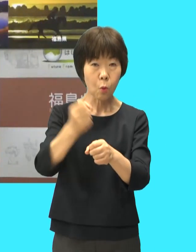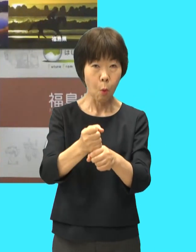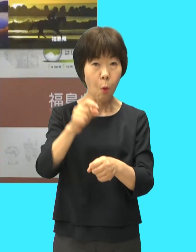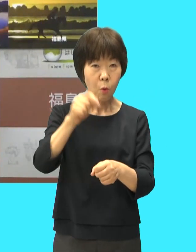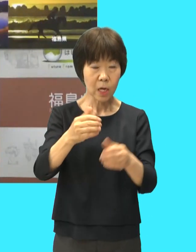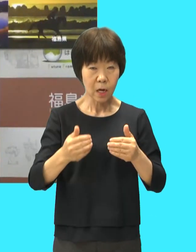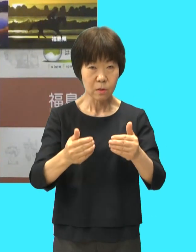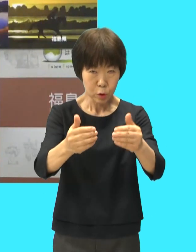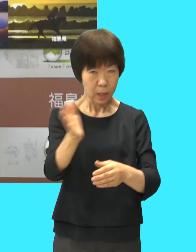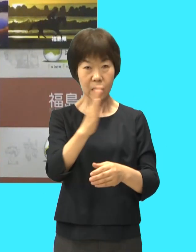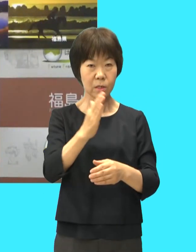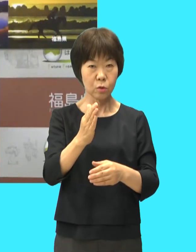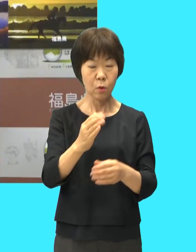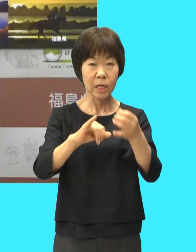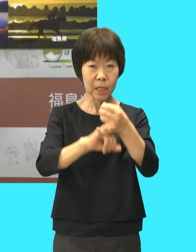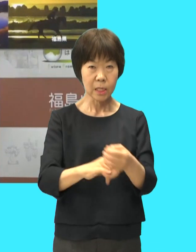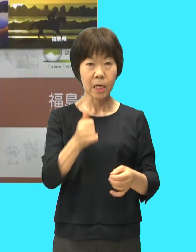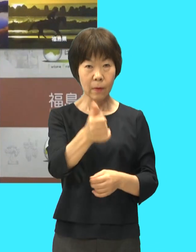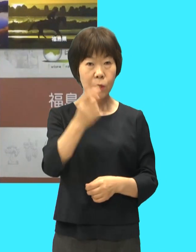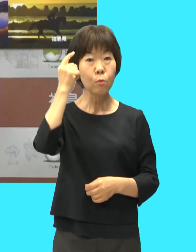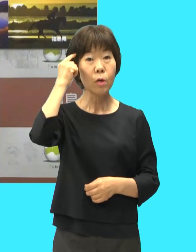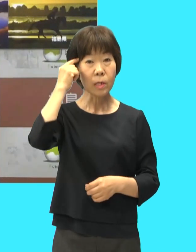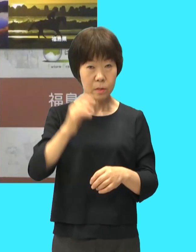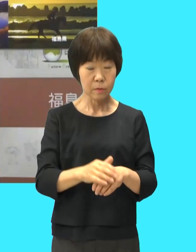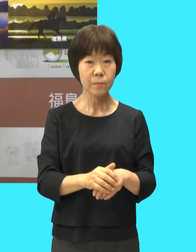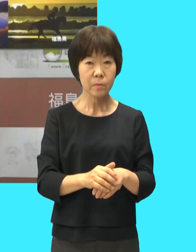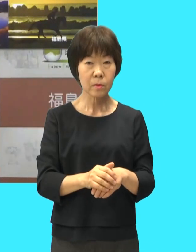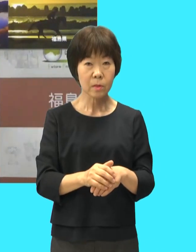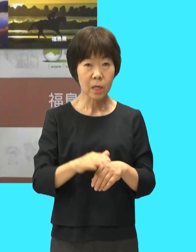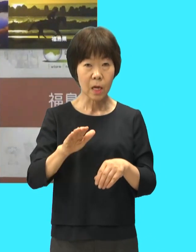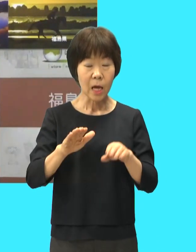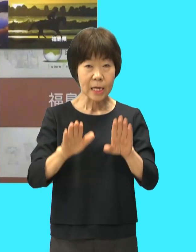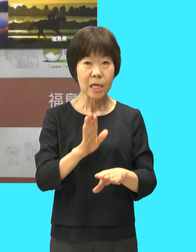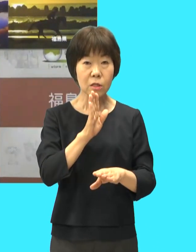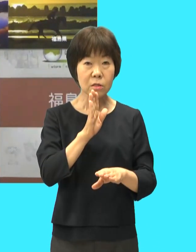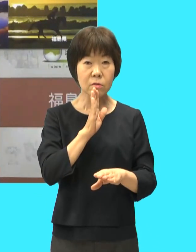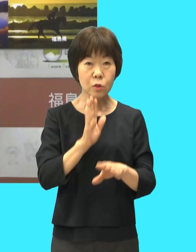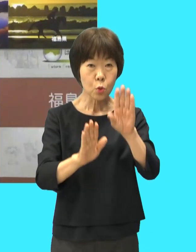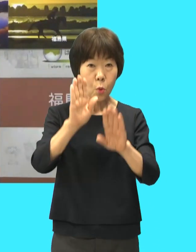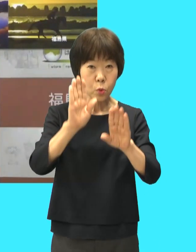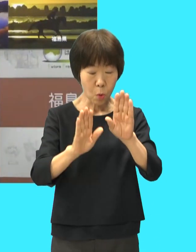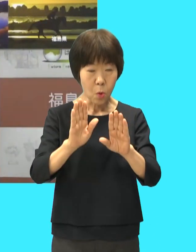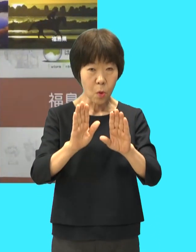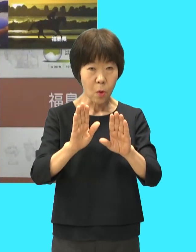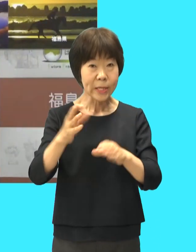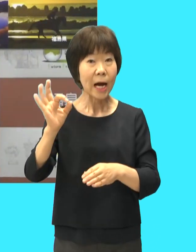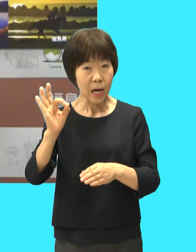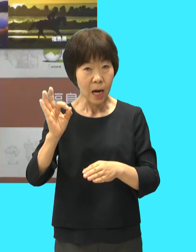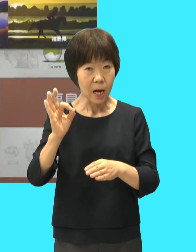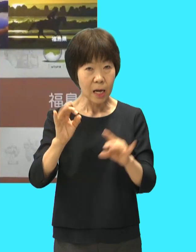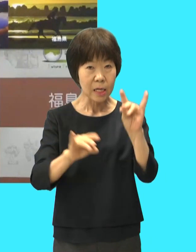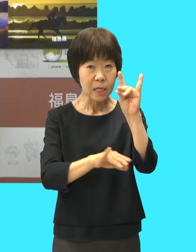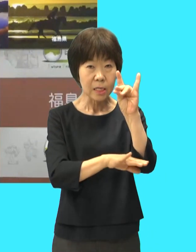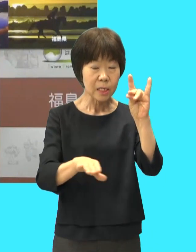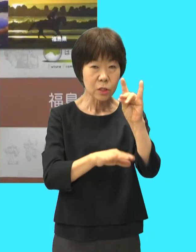これが滞るということはあってはならないと思いますので現場のそういった短歌ですとか基準の対応